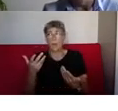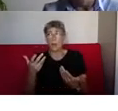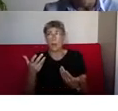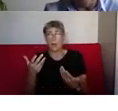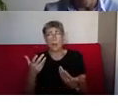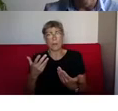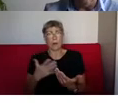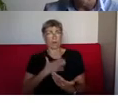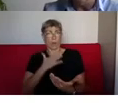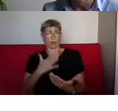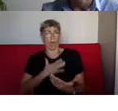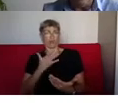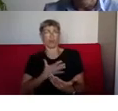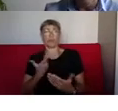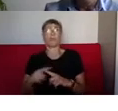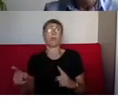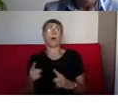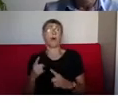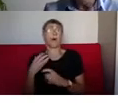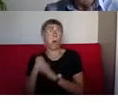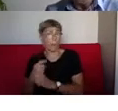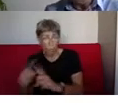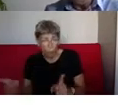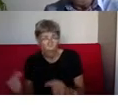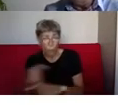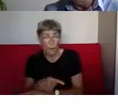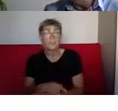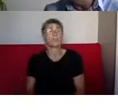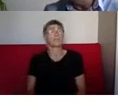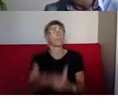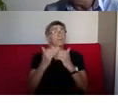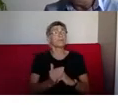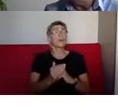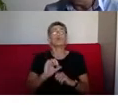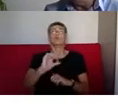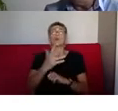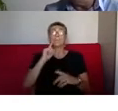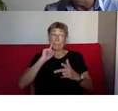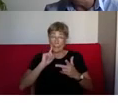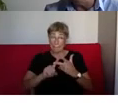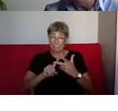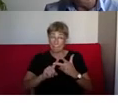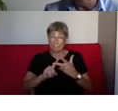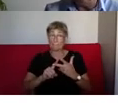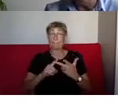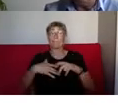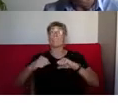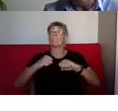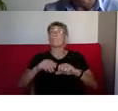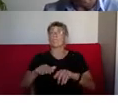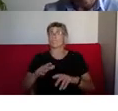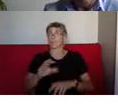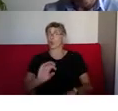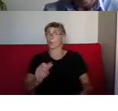c'est un atout et non pas une galère. Mobiliser ensuite le troisième thème qui va être le thème de cette année, c'est mobiliser le numérique au